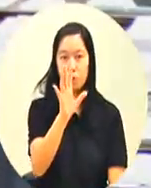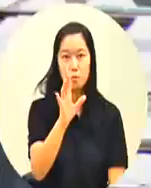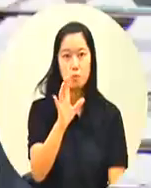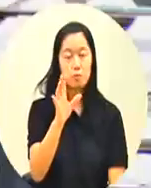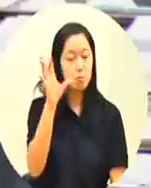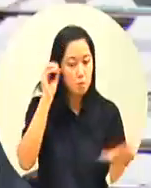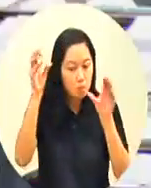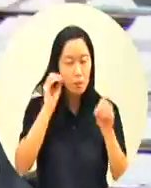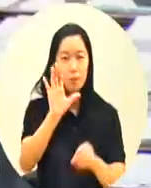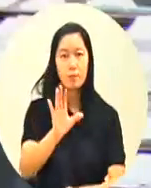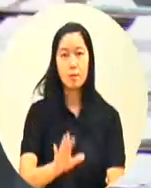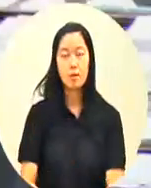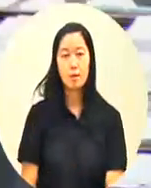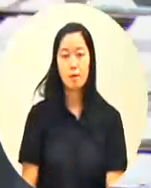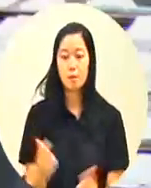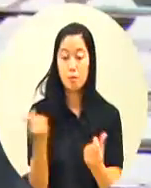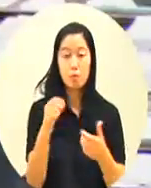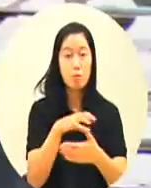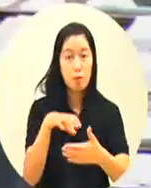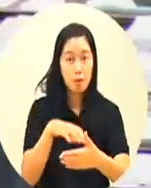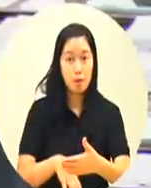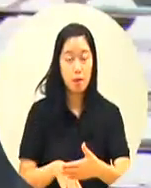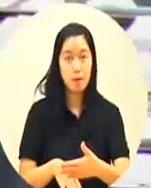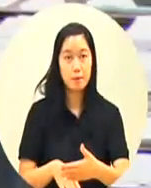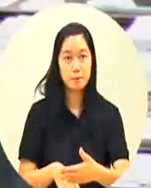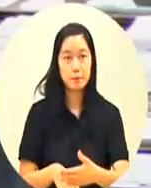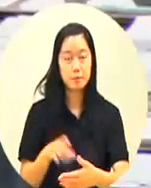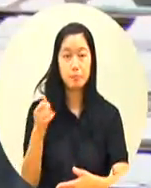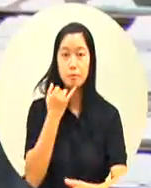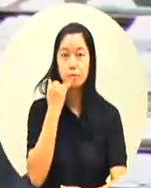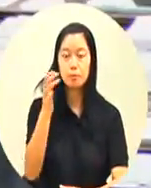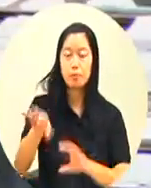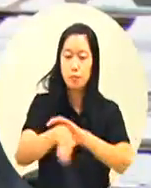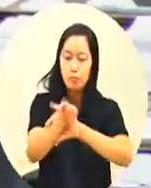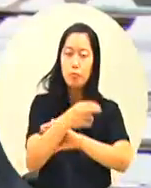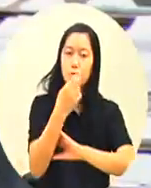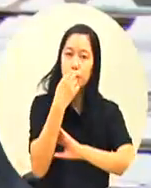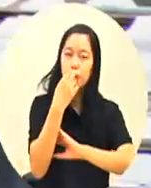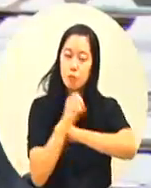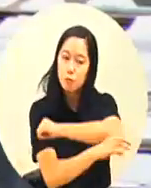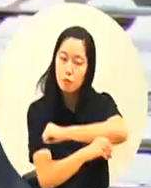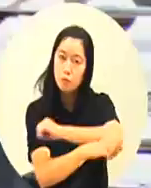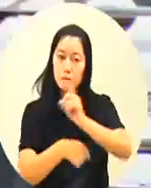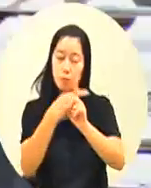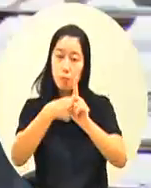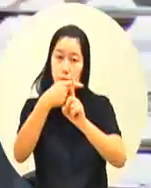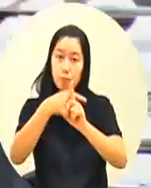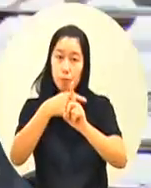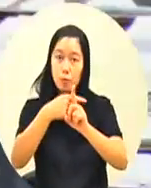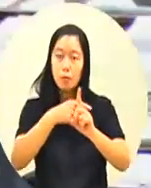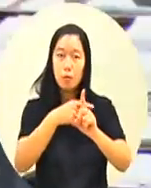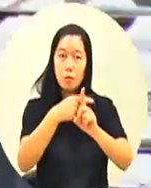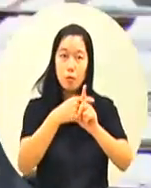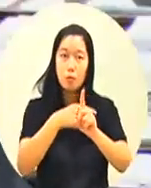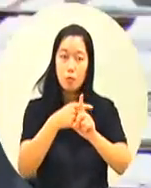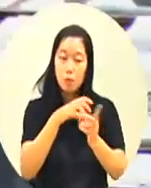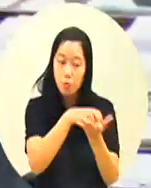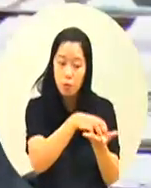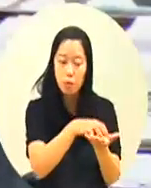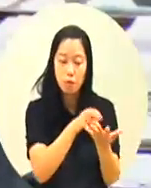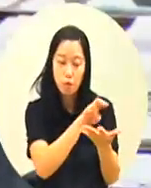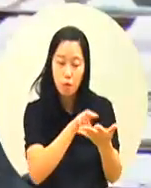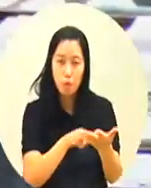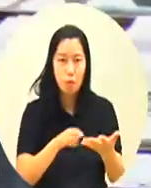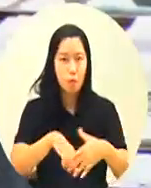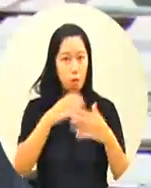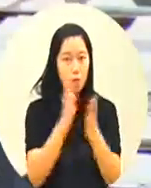讯，就那个资讯包括什么？一个资讯就是它的空污的排放许可的资讯，空污的排放许可，它就可以知道它所有的